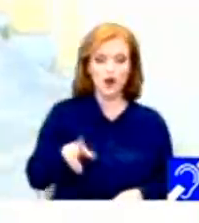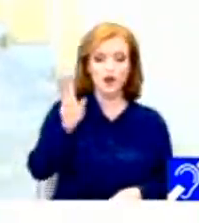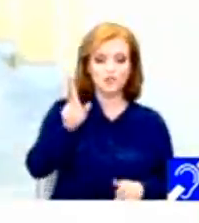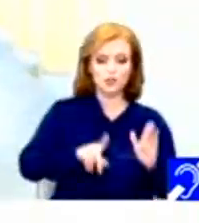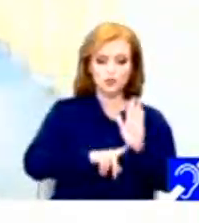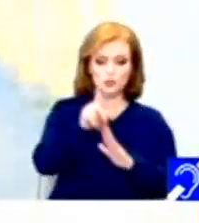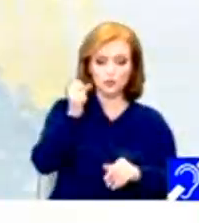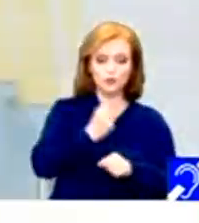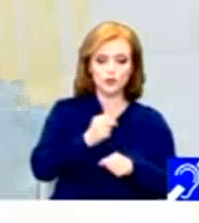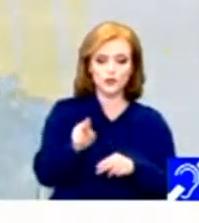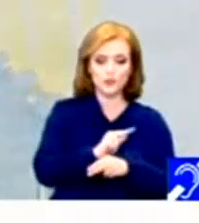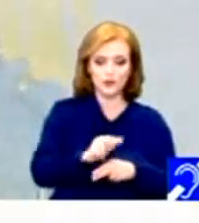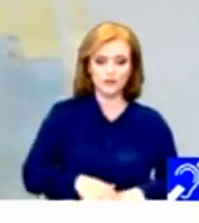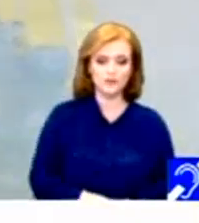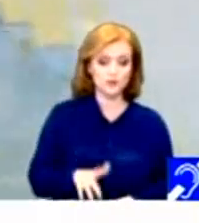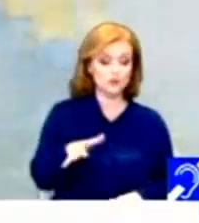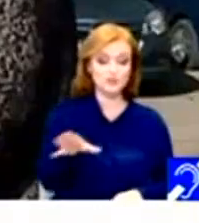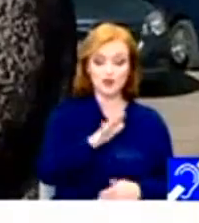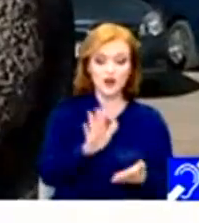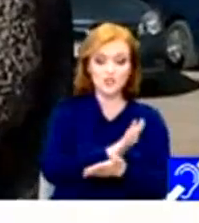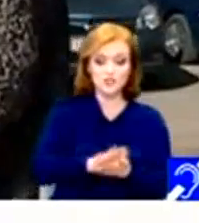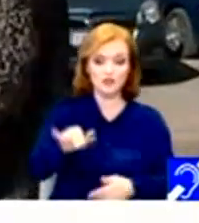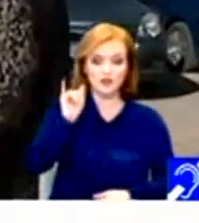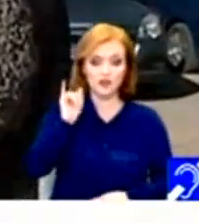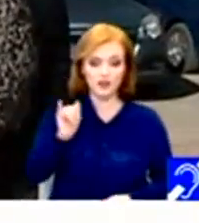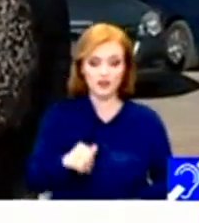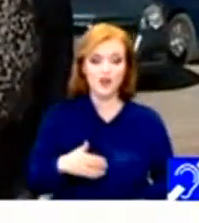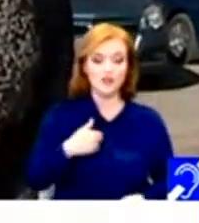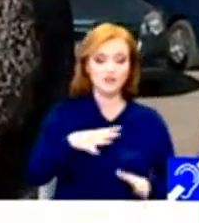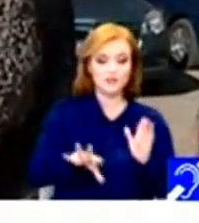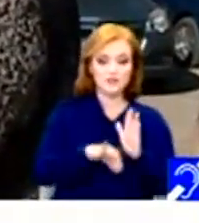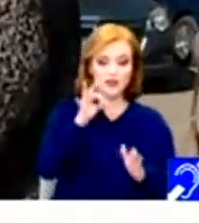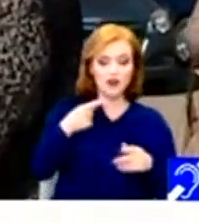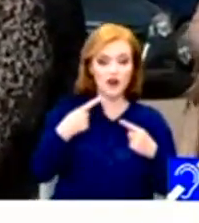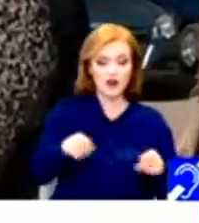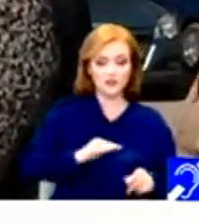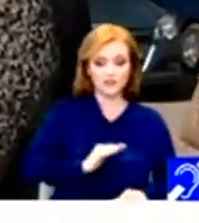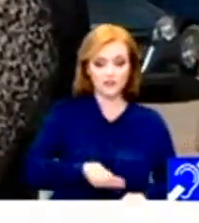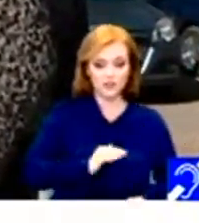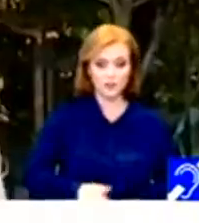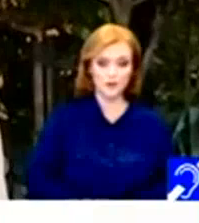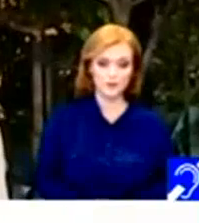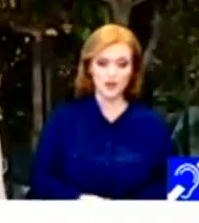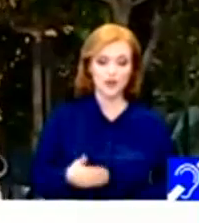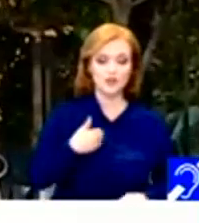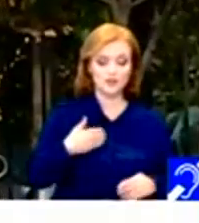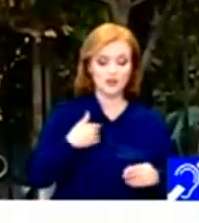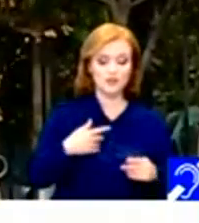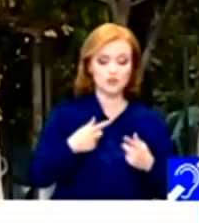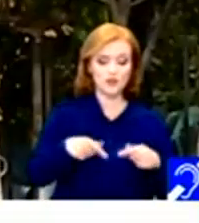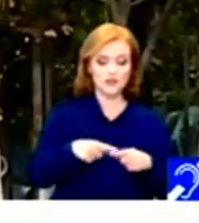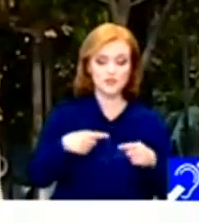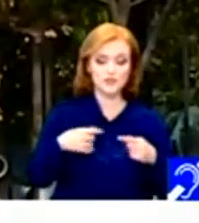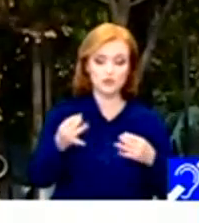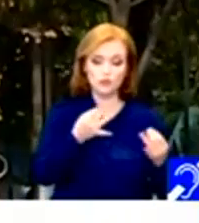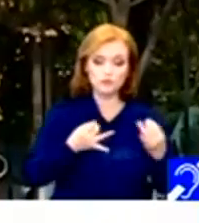de reabilitare, acesta fiind de calitate proastă și vrea să fie aleasă o altă societate. El a mai declarat că va organiza consultări publice